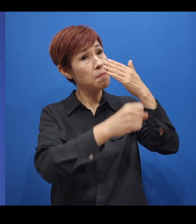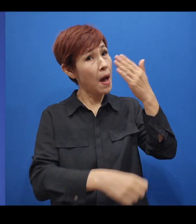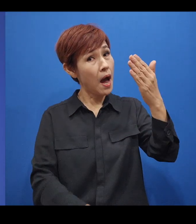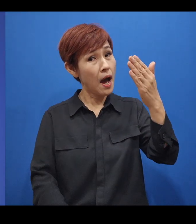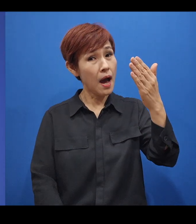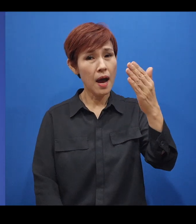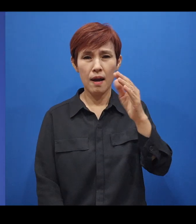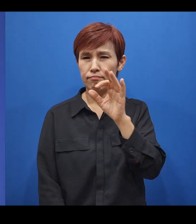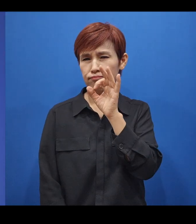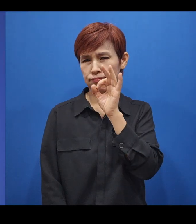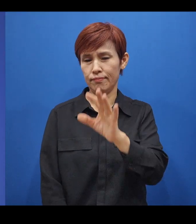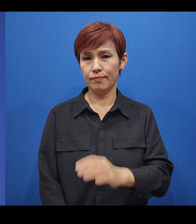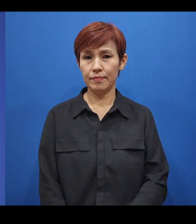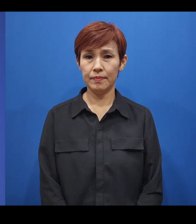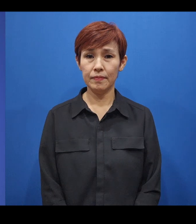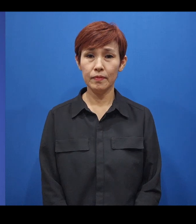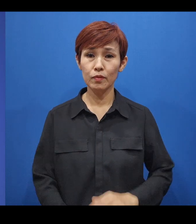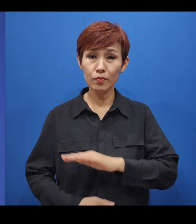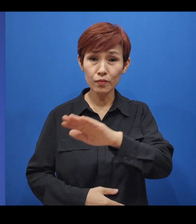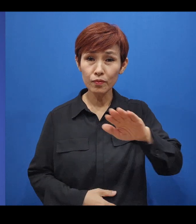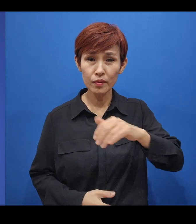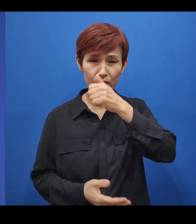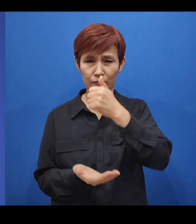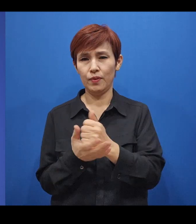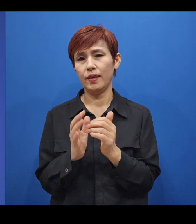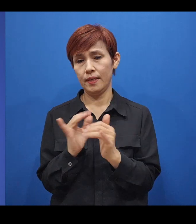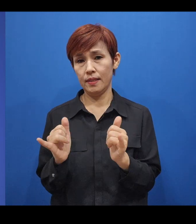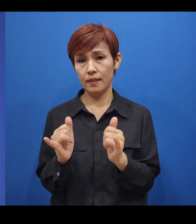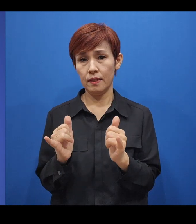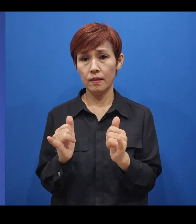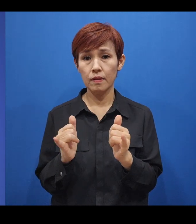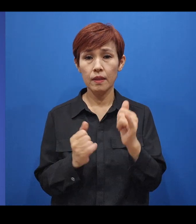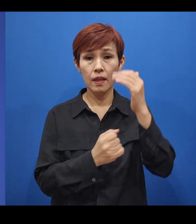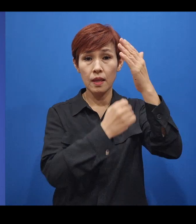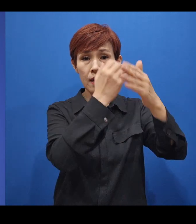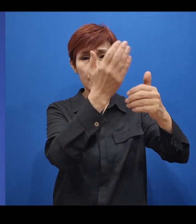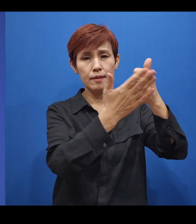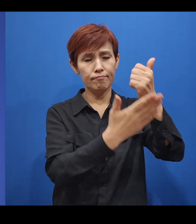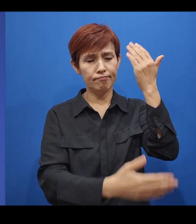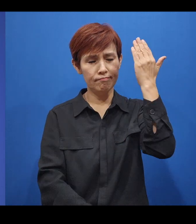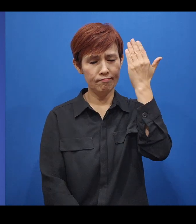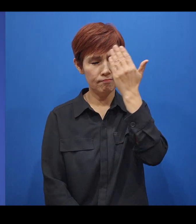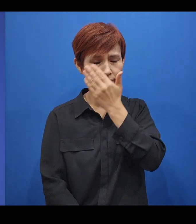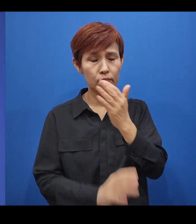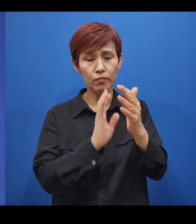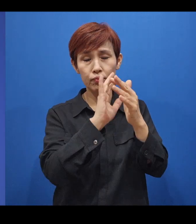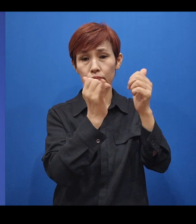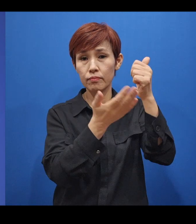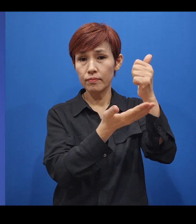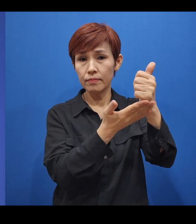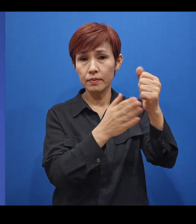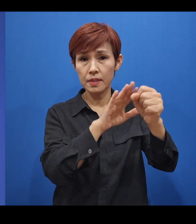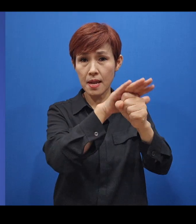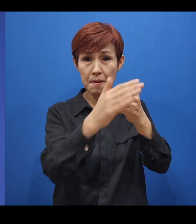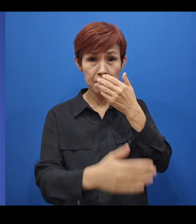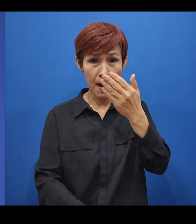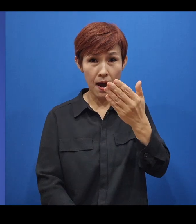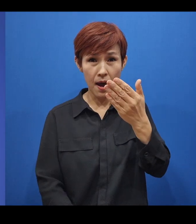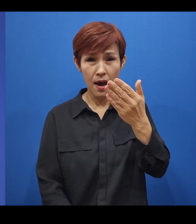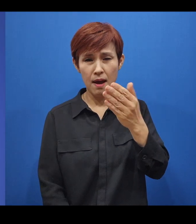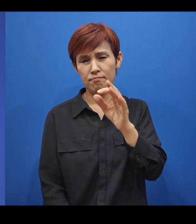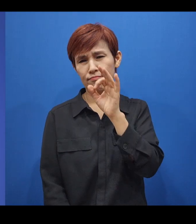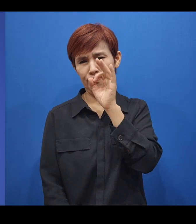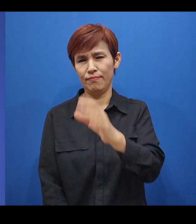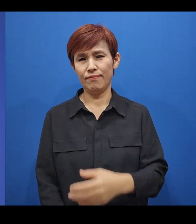죄에 물든 우리가 지극히 거룩하시고 순결하신 하나님을 사랑할 수 있습니까?